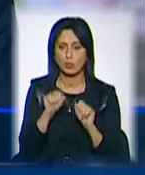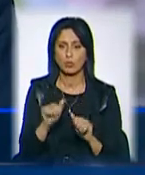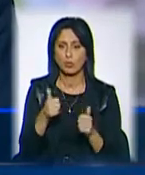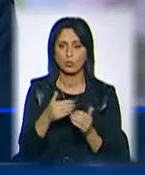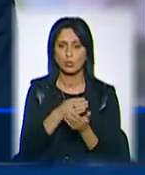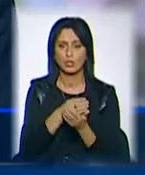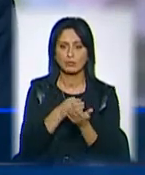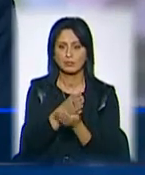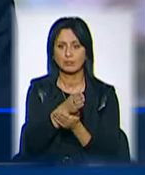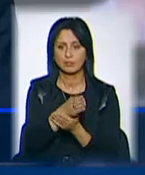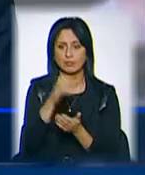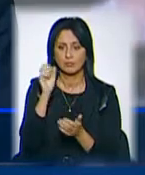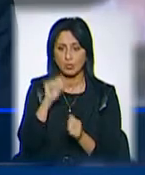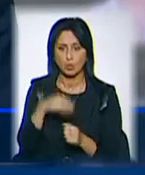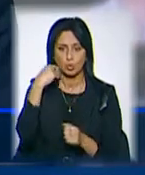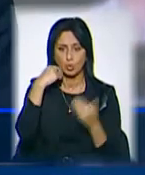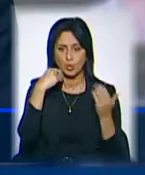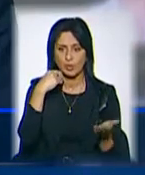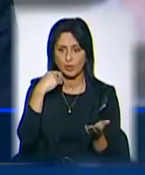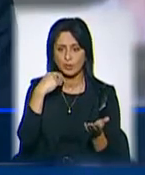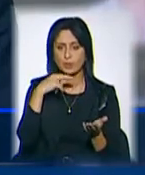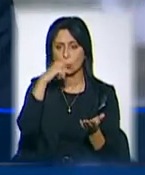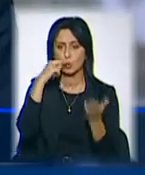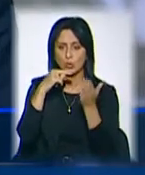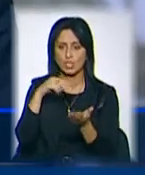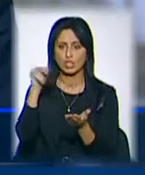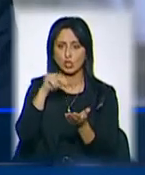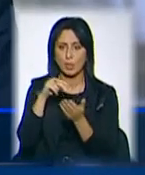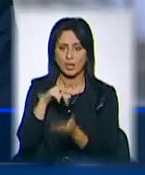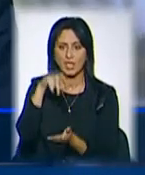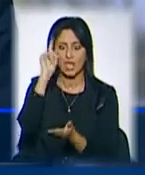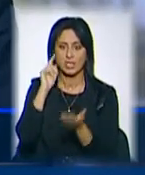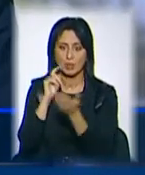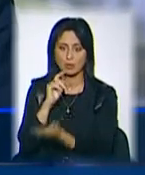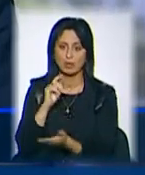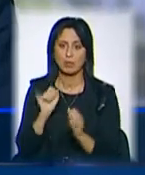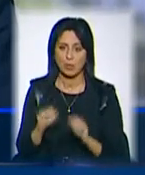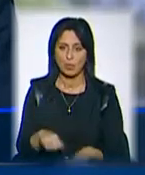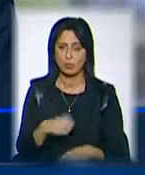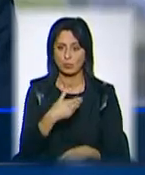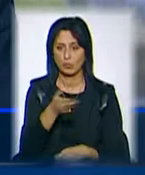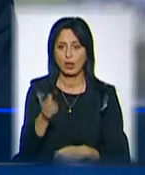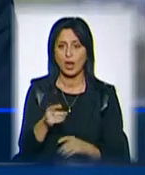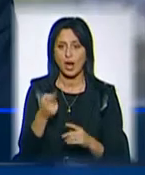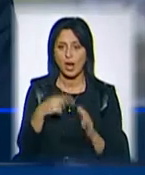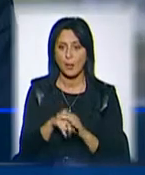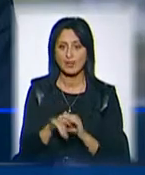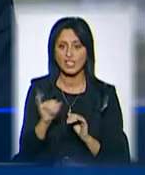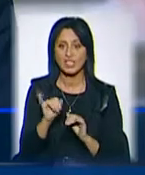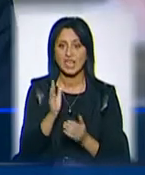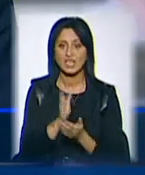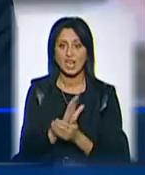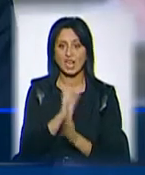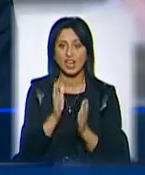რომ გავიტანოთ ელექტროენერგია თურქეთში, ისევე როგორც რუსეთში, სომხეთსა და აზერბაიჯანში. გამომდინარე იქიდან, თუ სად